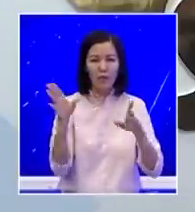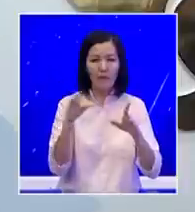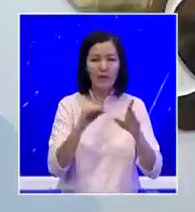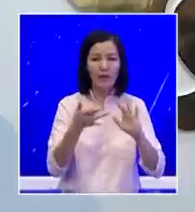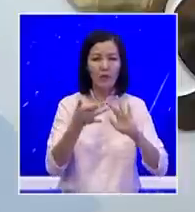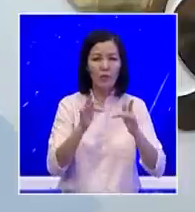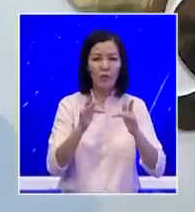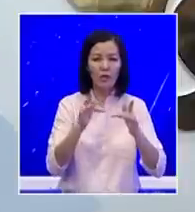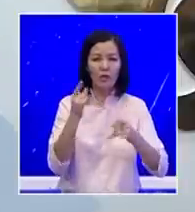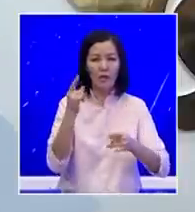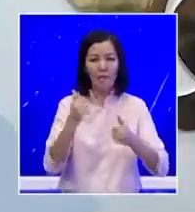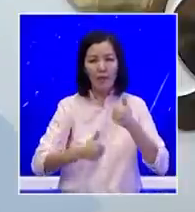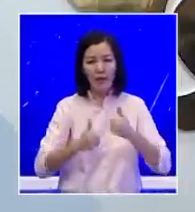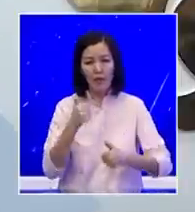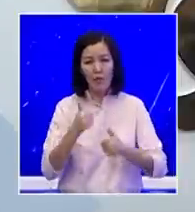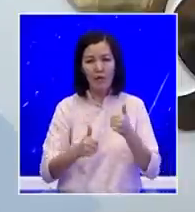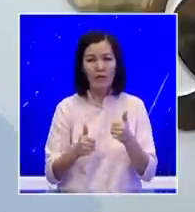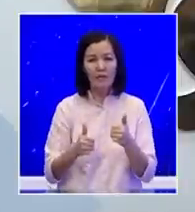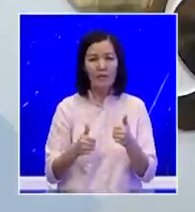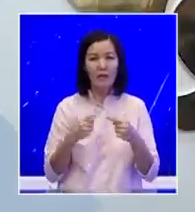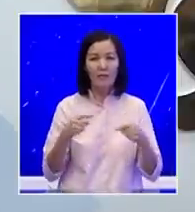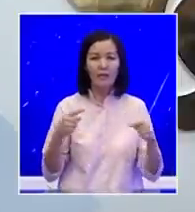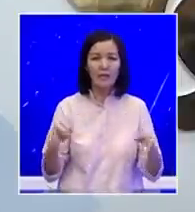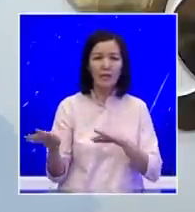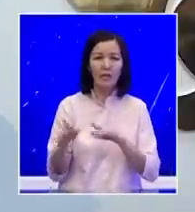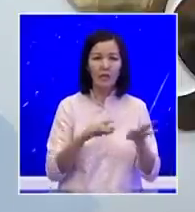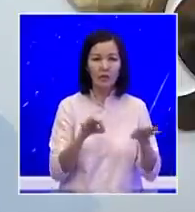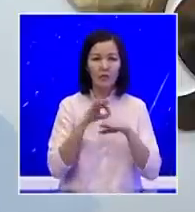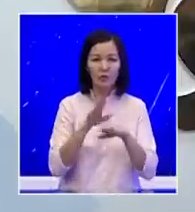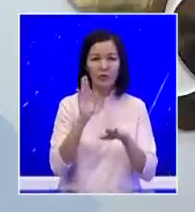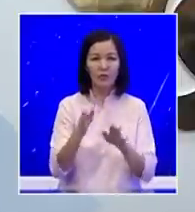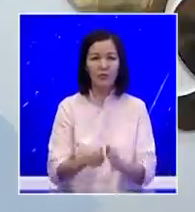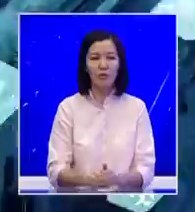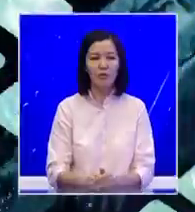режимінде байқаулар және де басқа да шаралар ұйымдастырылады.